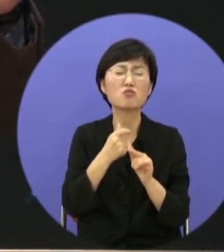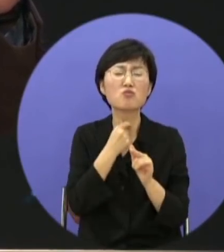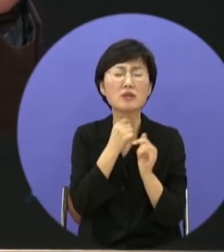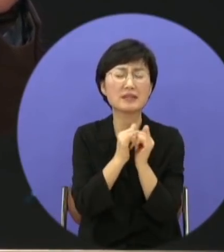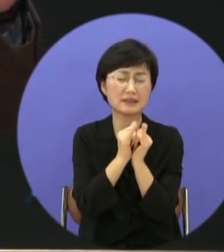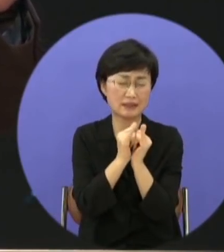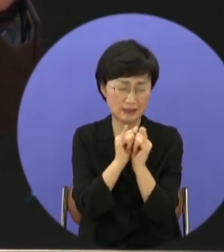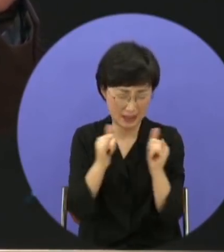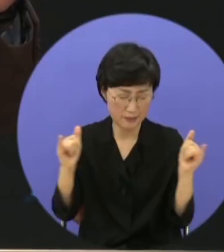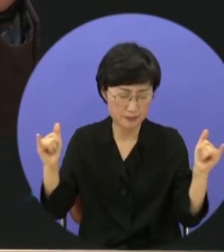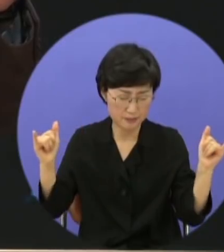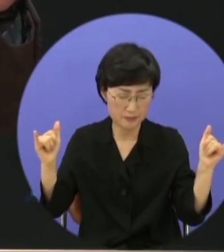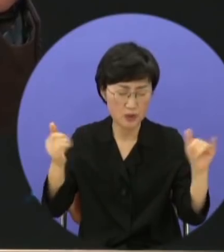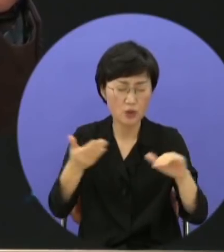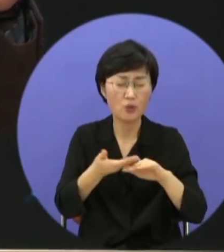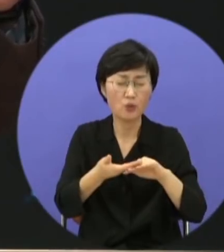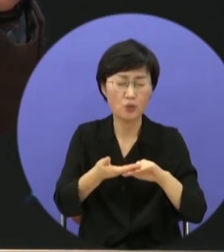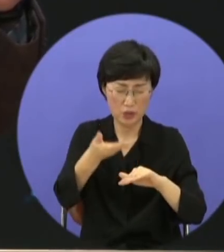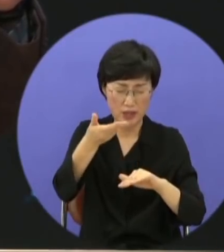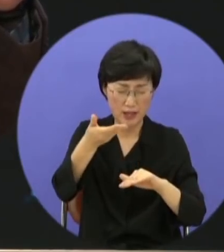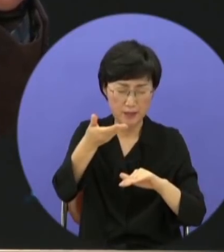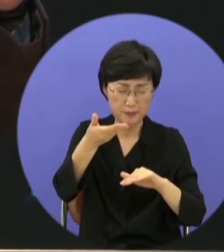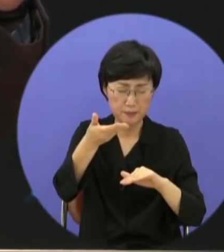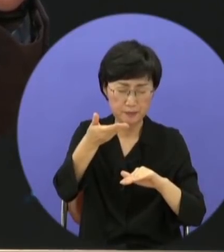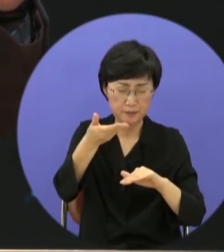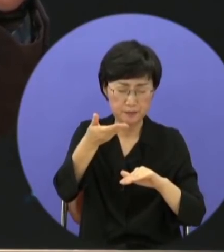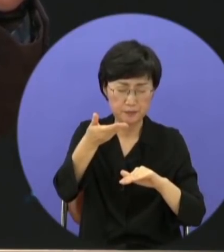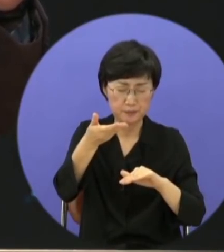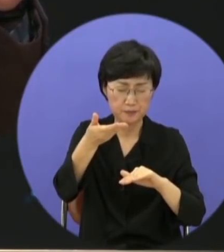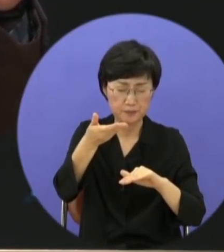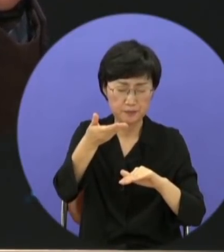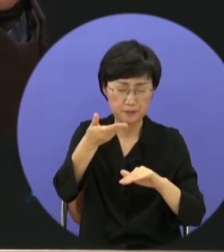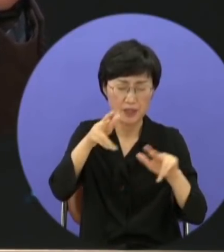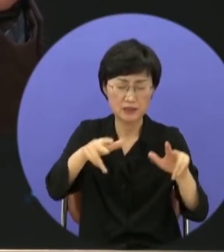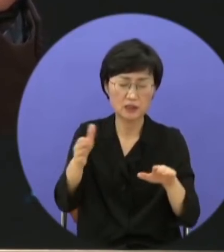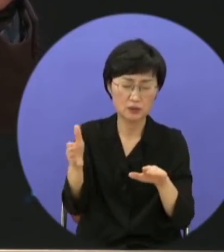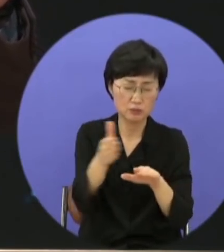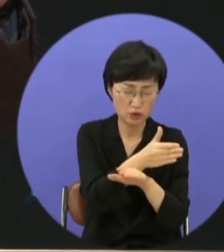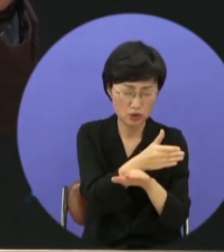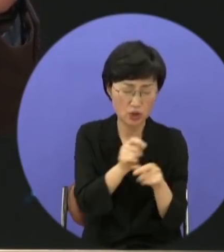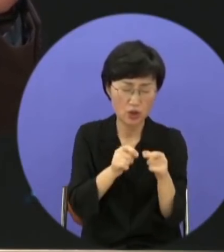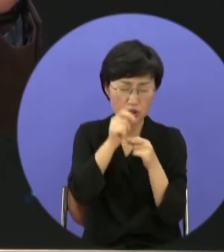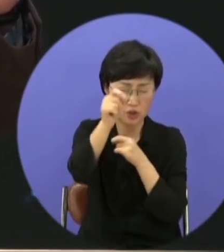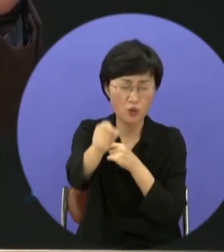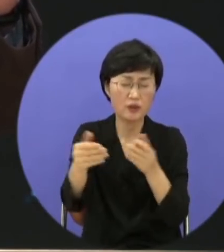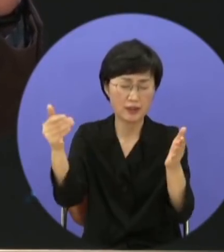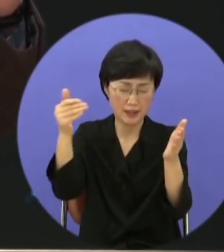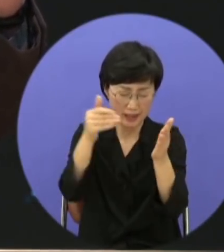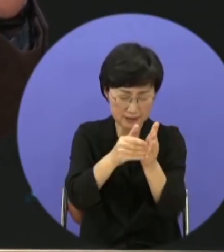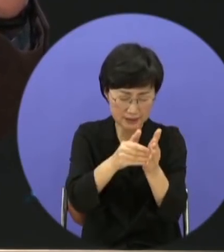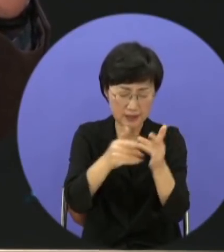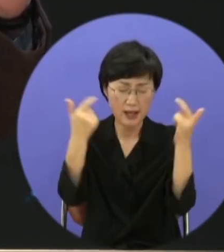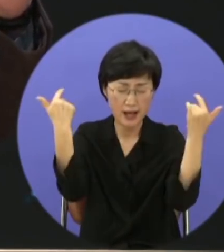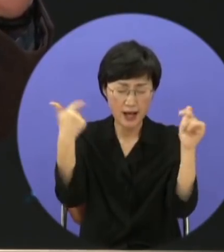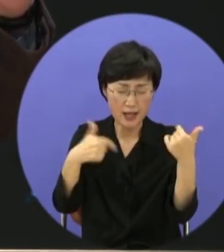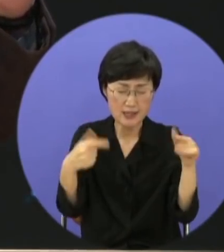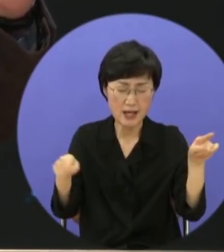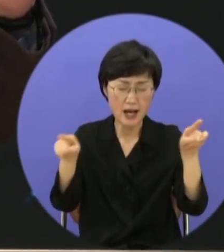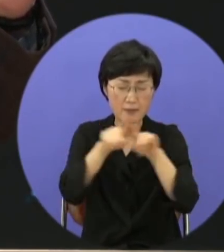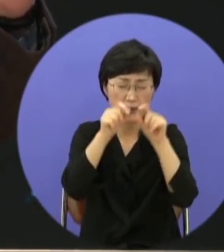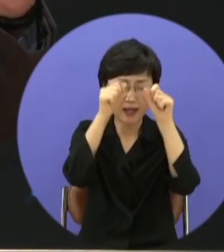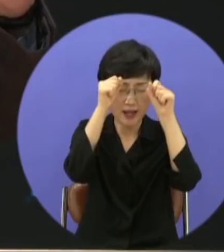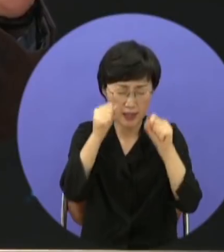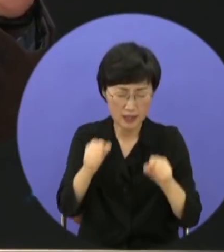all of the people of God who have received and will enjoy the blessing of always Christmas 지금부터 영원까지 be both now 항상